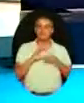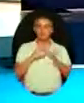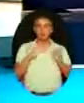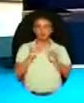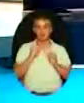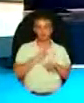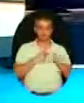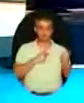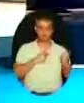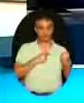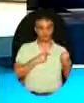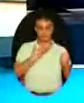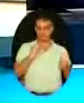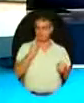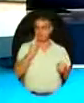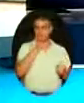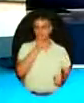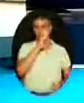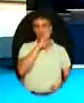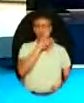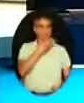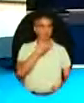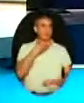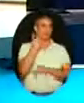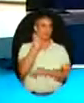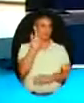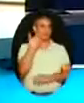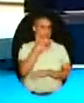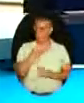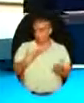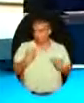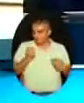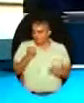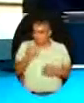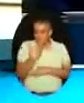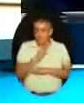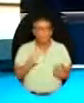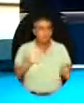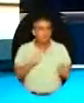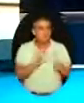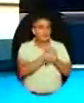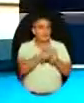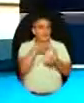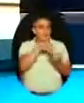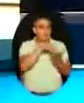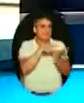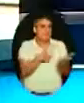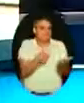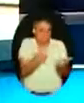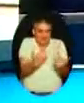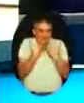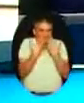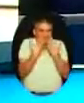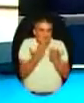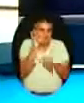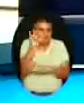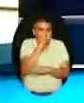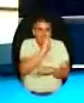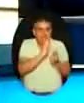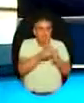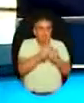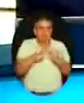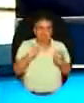בין השמאל הזה, שמקבל כסף אירופאי, לבין בגץ, לא קיבלתי שקל מהמדינה. מי מימן לך את המאחזים? רגע, אני יכול לקבור משפט? שהמדינה מימנה